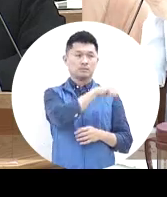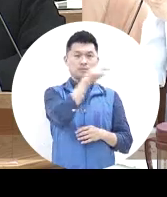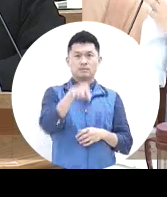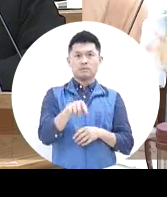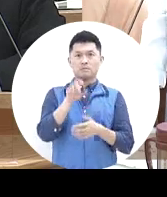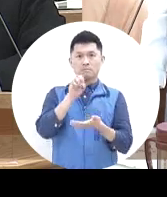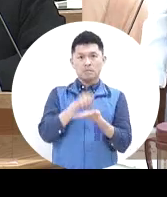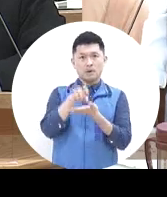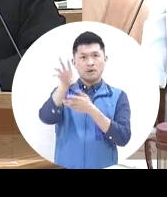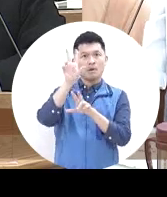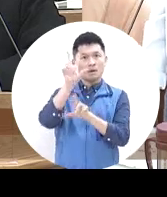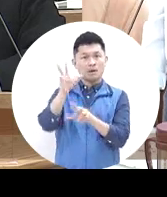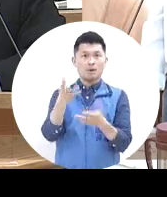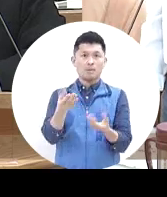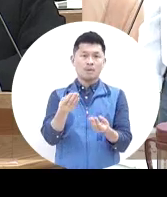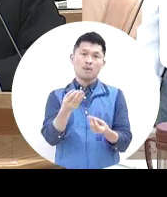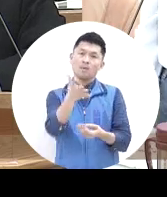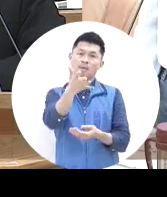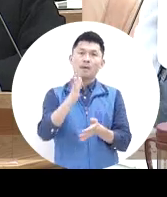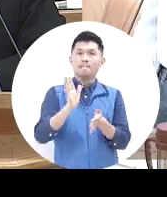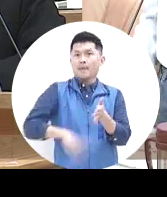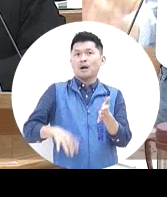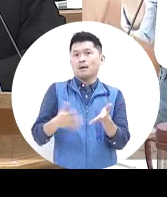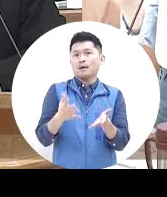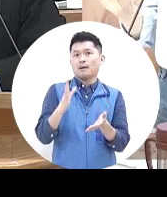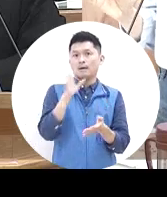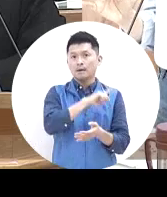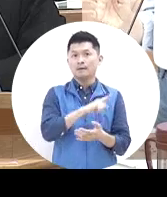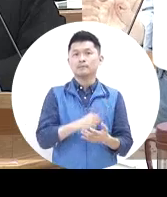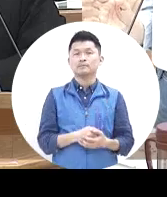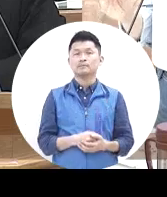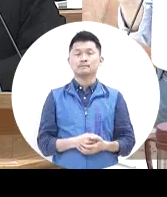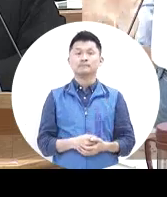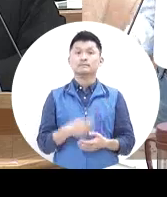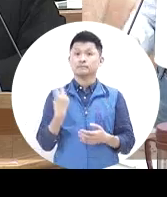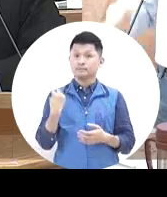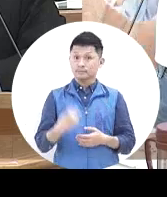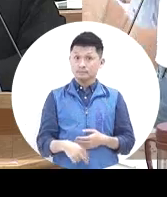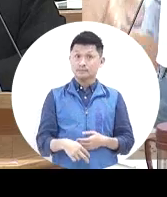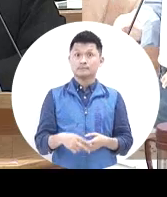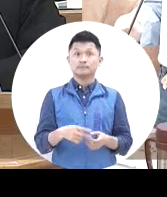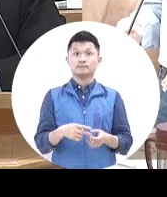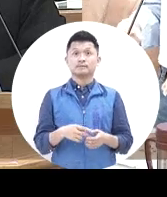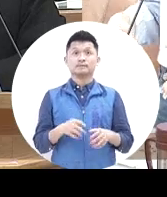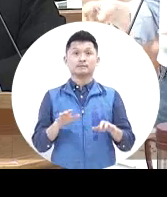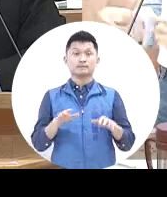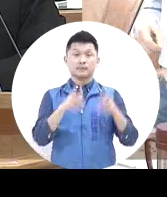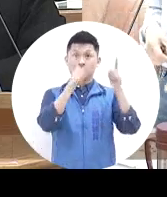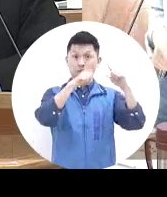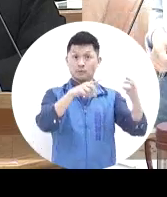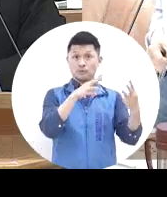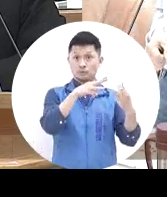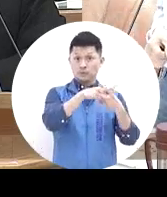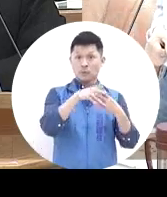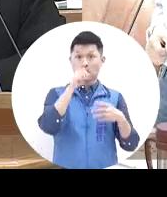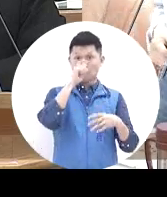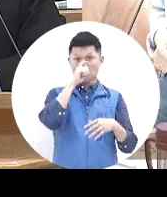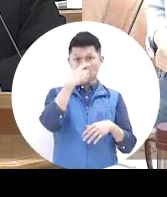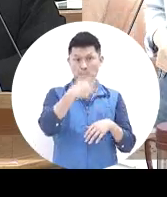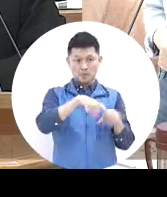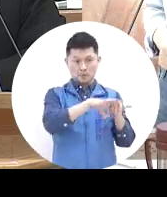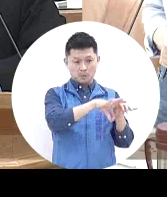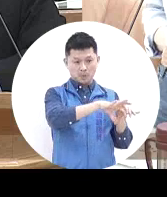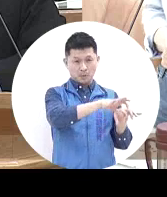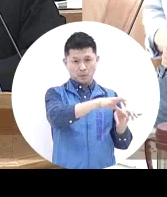报告？够一点，你今仔日唔通为泸州的污水管来甲